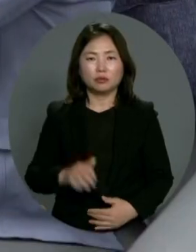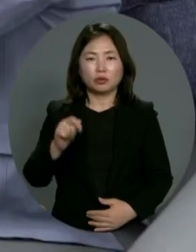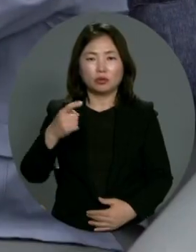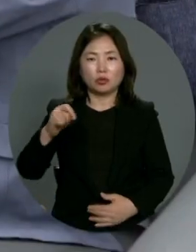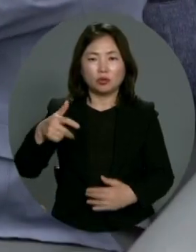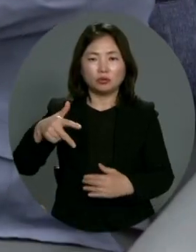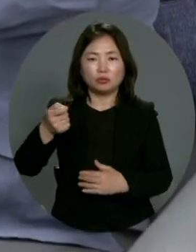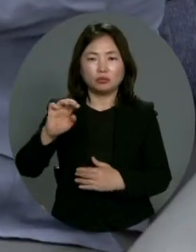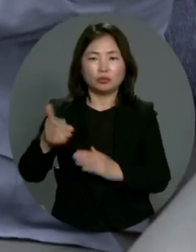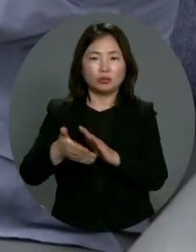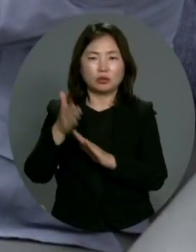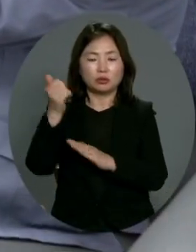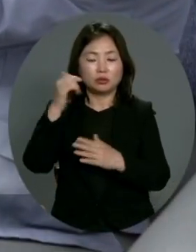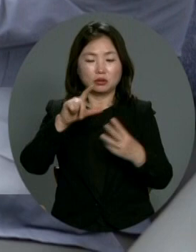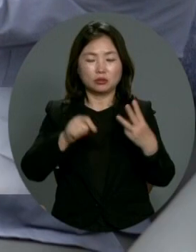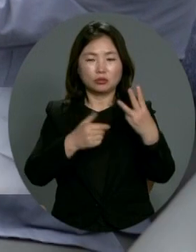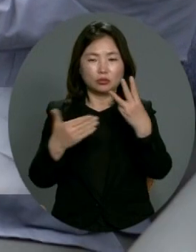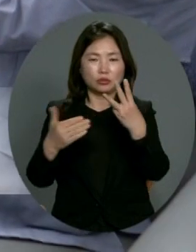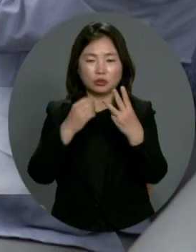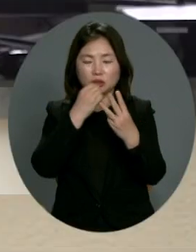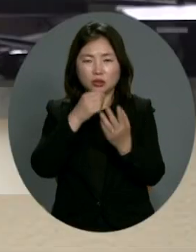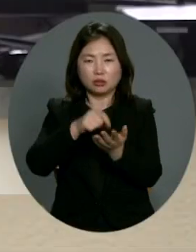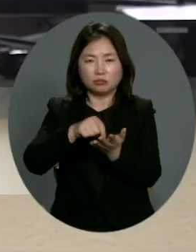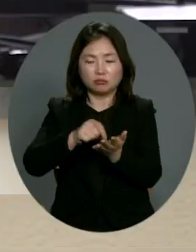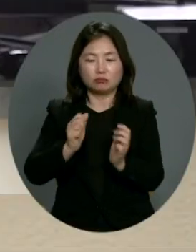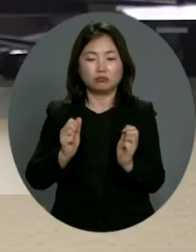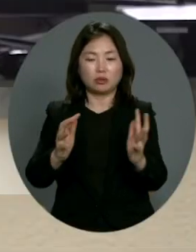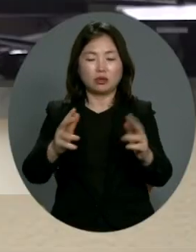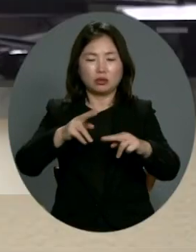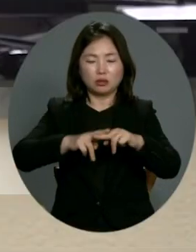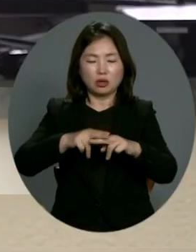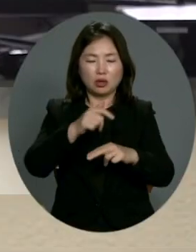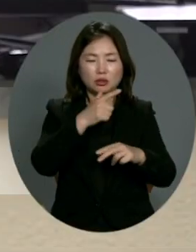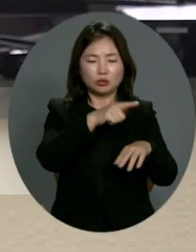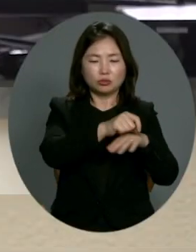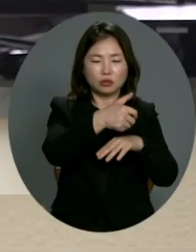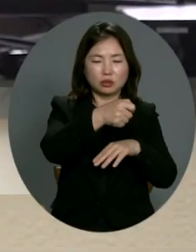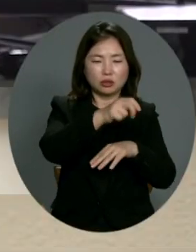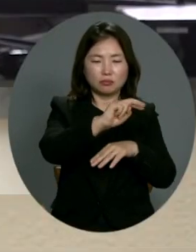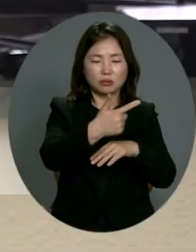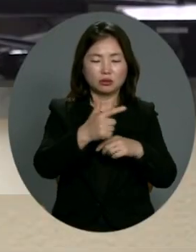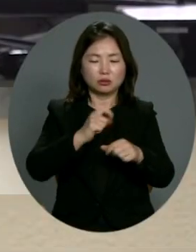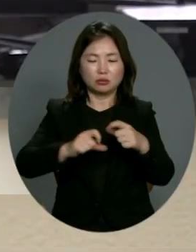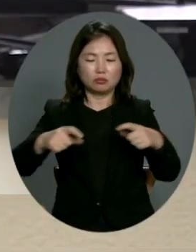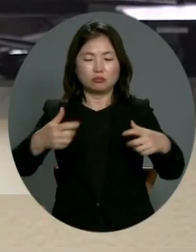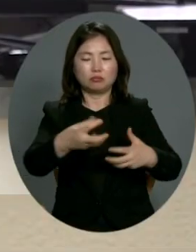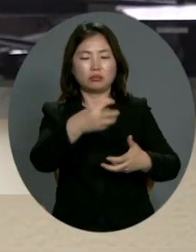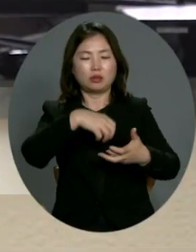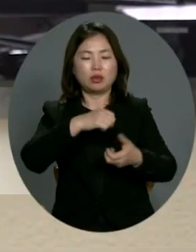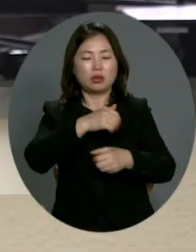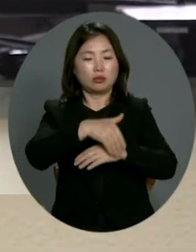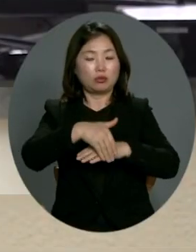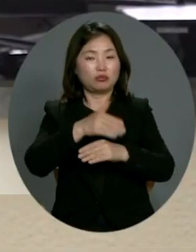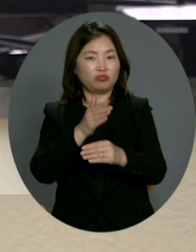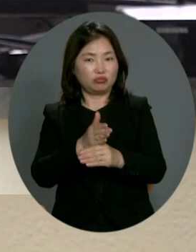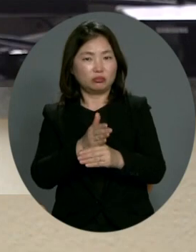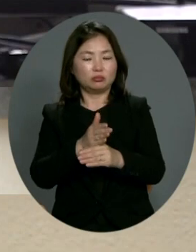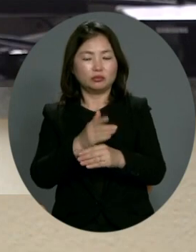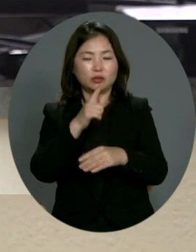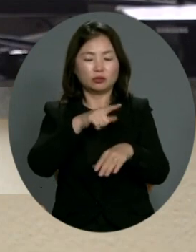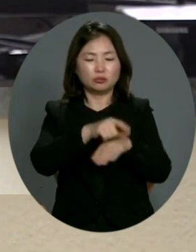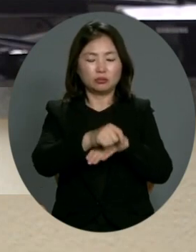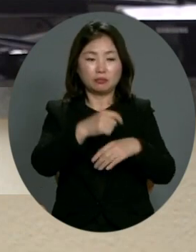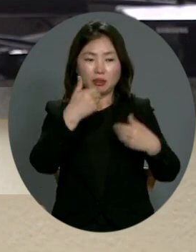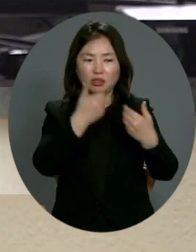홍준표 대구시장은 지난 9일 기자간담회에서 달성군 가창면을 수성구로 편입시키는 계획을 하고 있다며